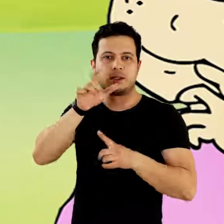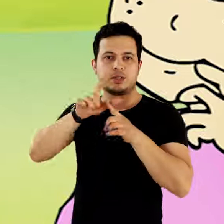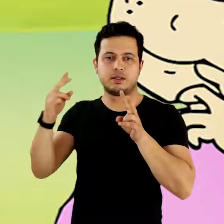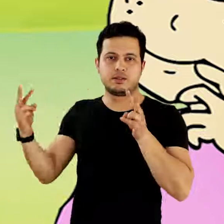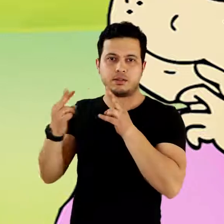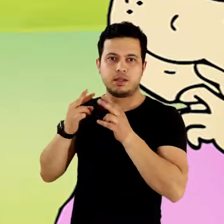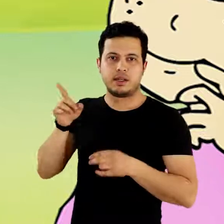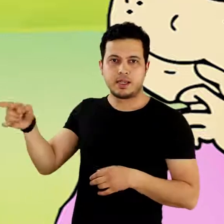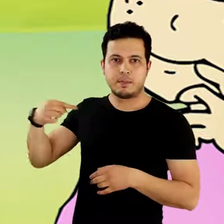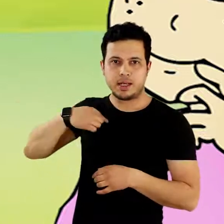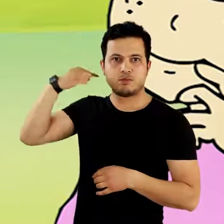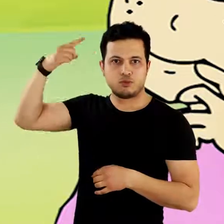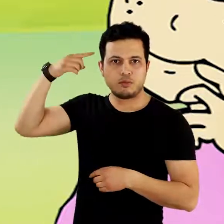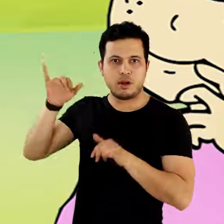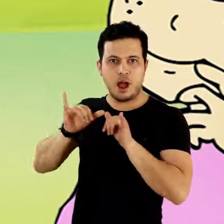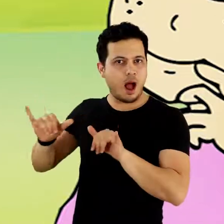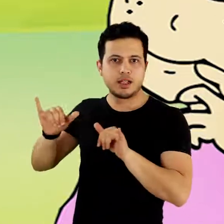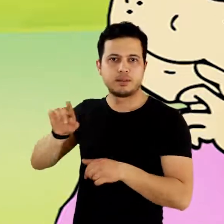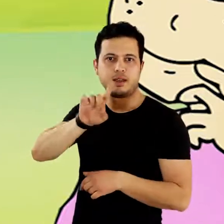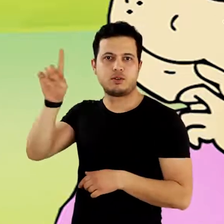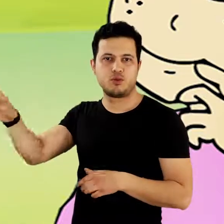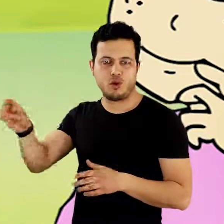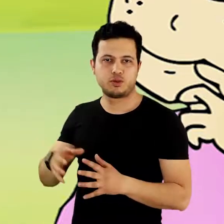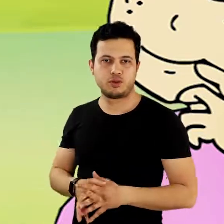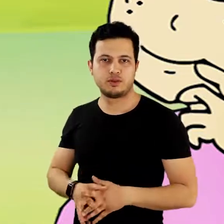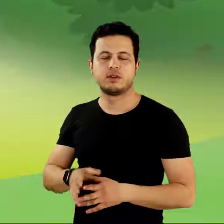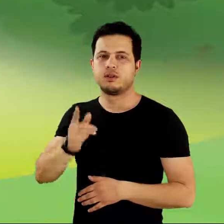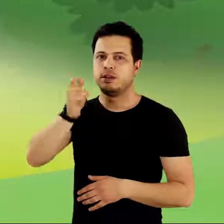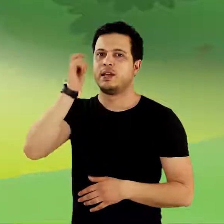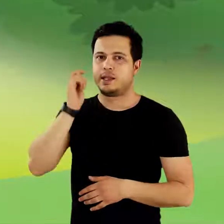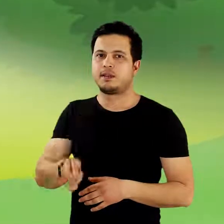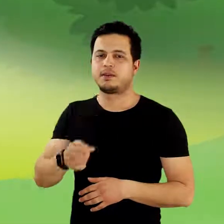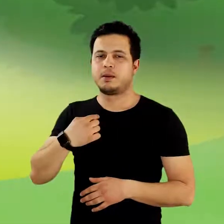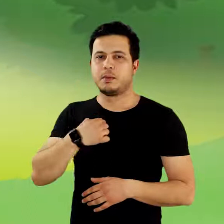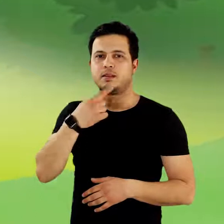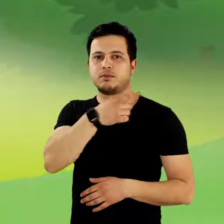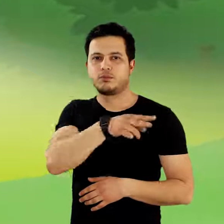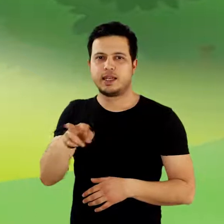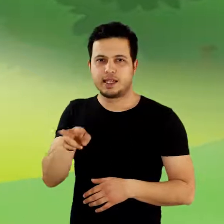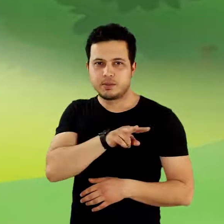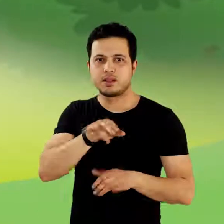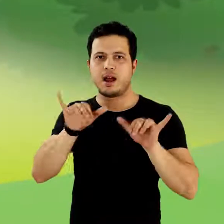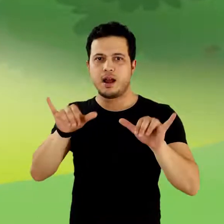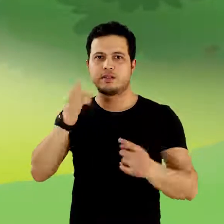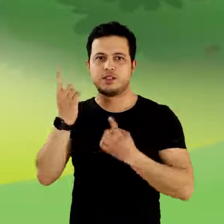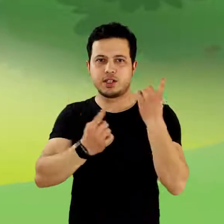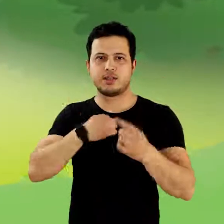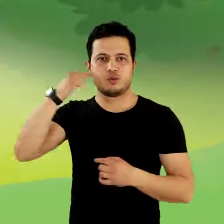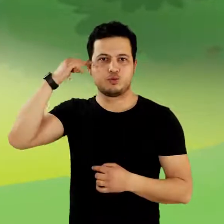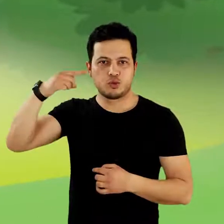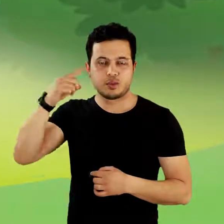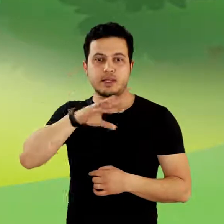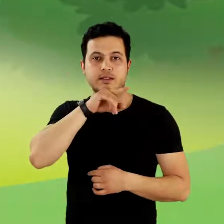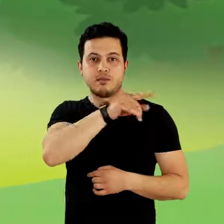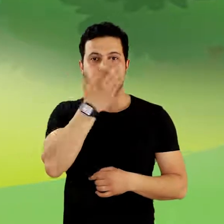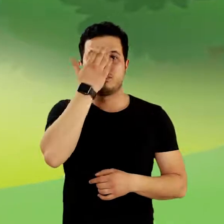Yoksa sen de benim düşündüğüm şeyi mi düşünüyorsun? Kesinlikle kardeşim. Bu kez ikimiz de aynı şeyi düşünüyoruz. Dedem o kadar